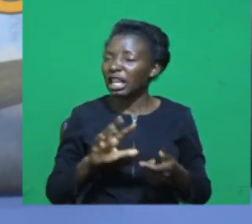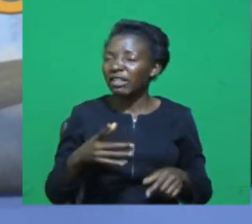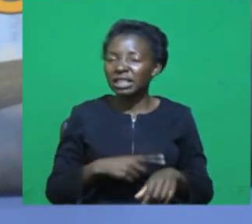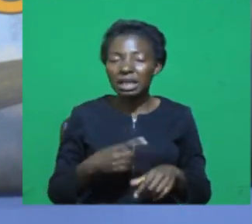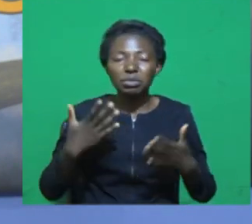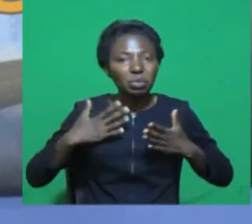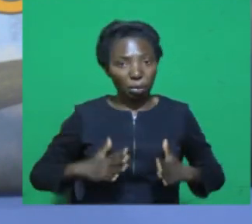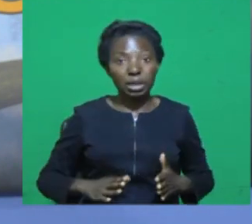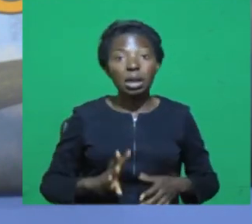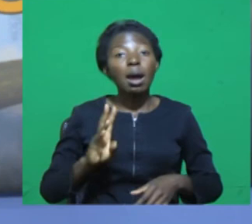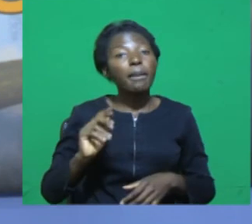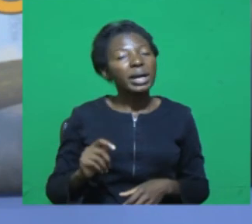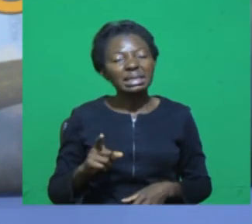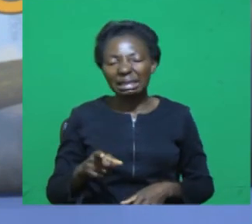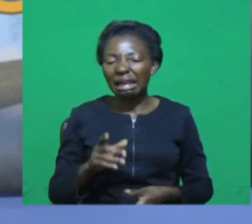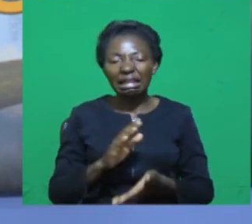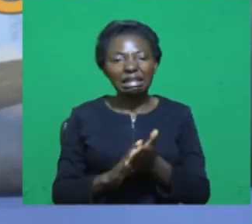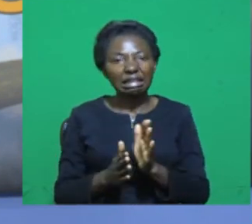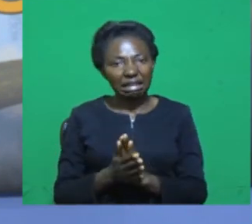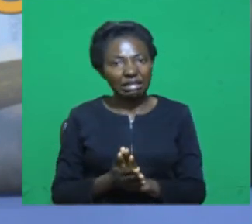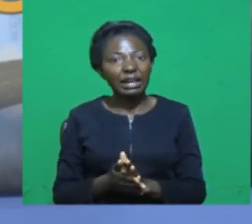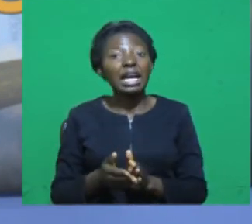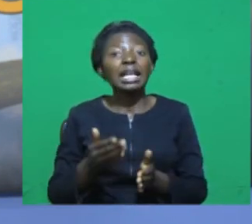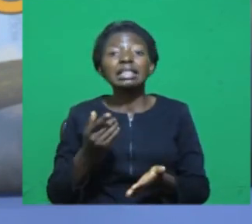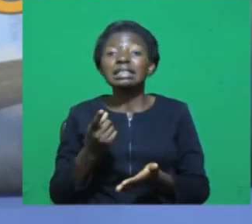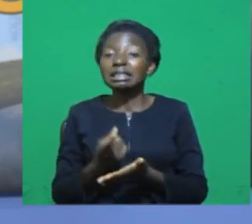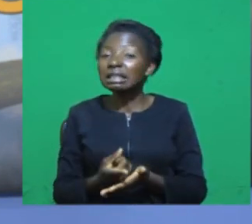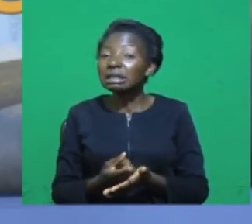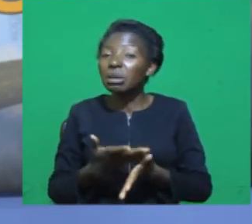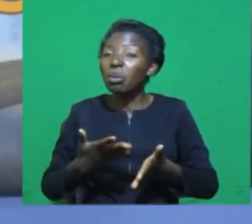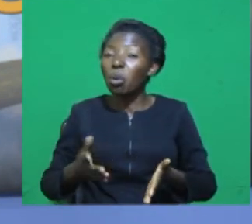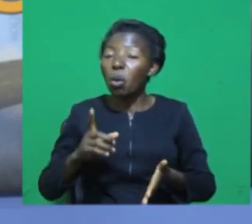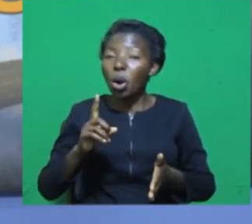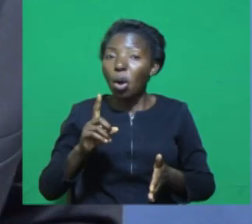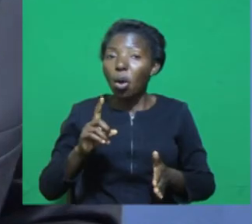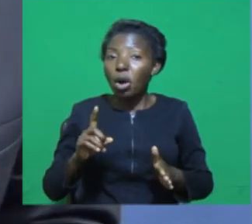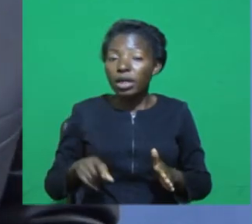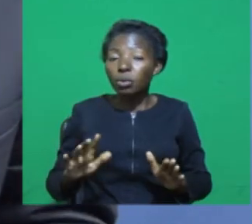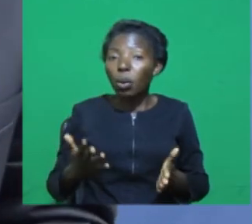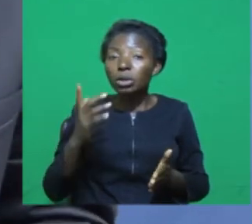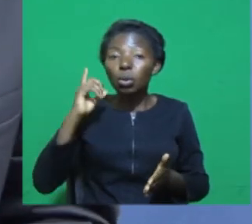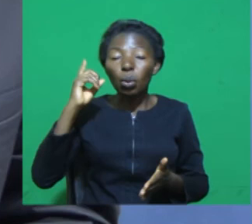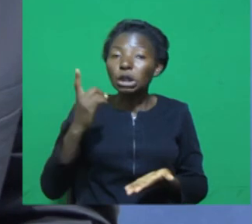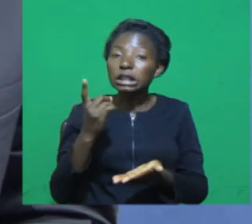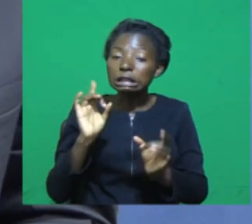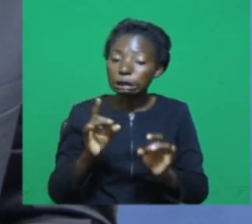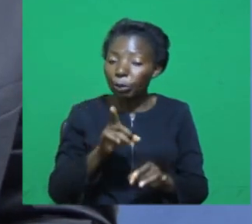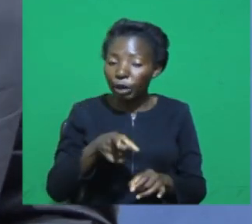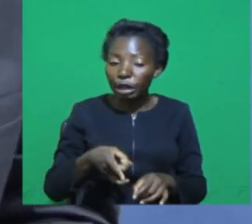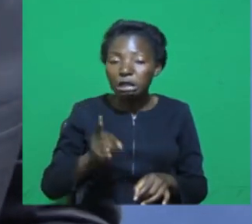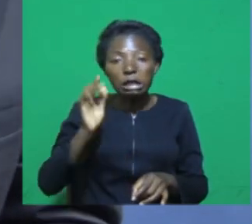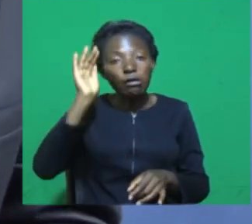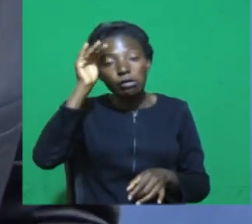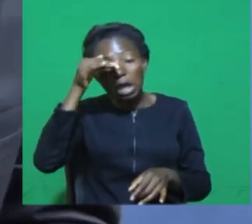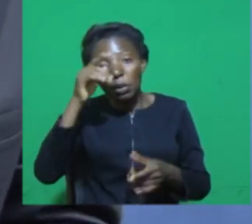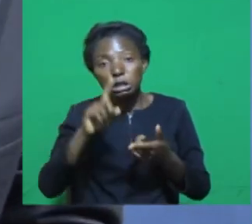kwatingataure hanzi akatadza kubhita madresero anoita Mwari zvinhu zvake. Kurati